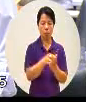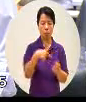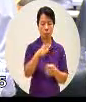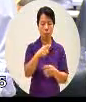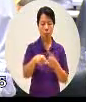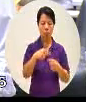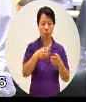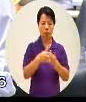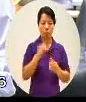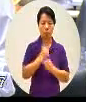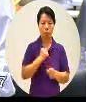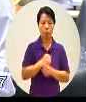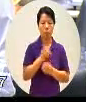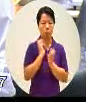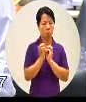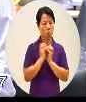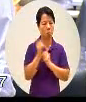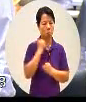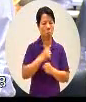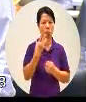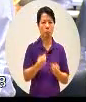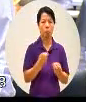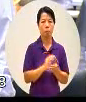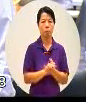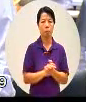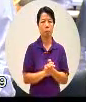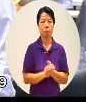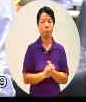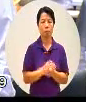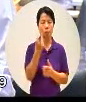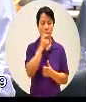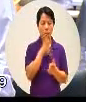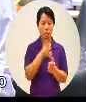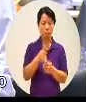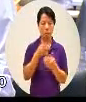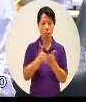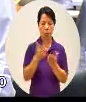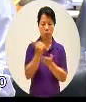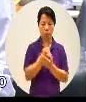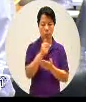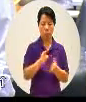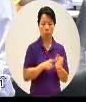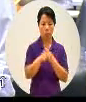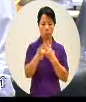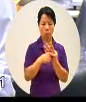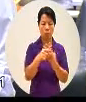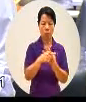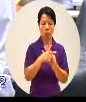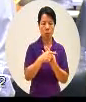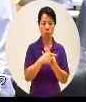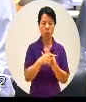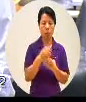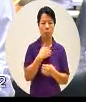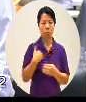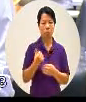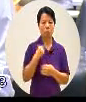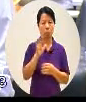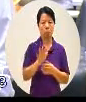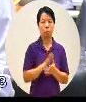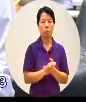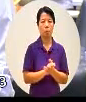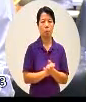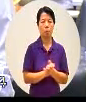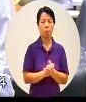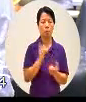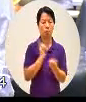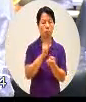们没有很精确的去做这些动作呢。顾问你就是要请这有专业人才的人，你去对